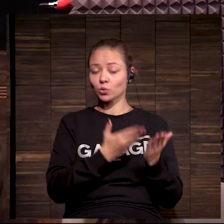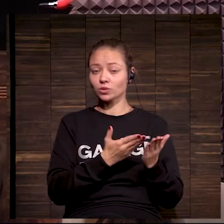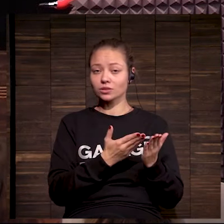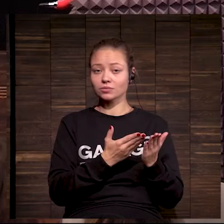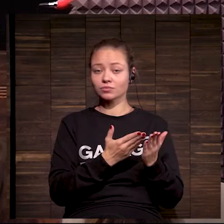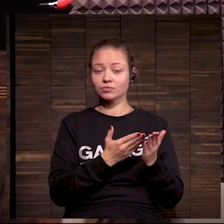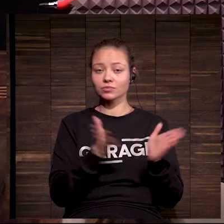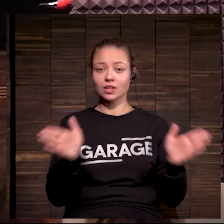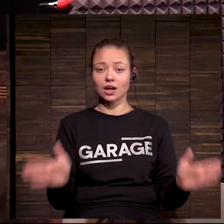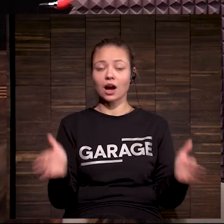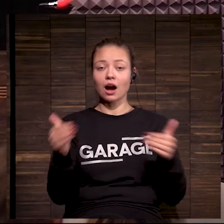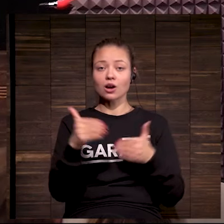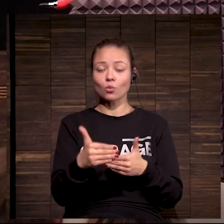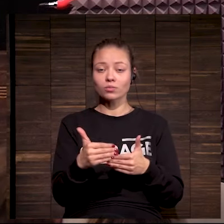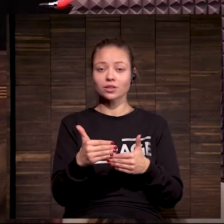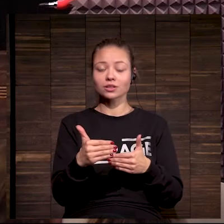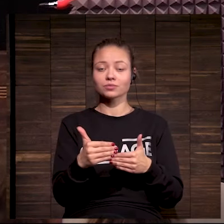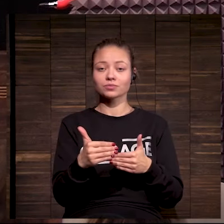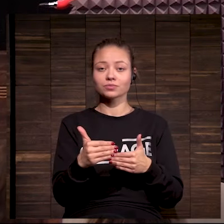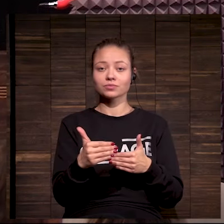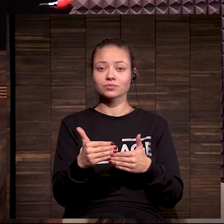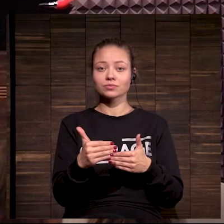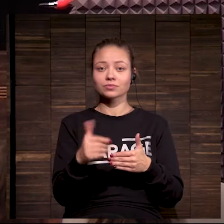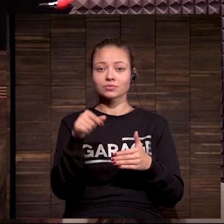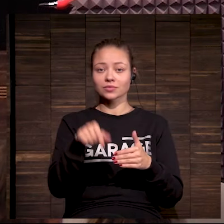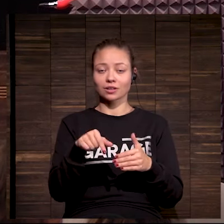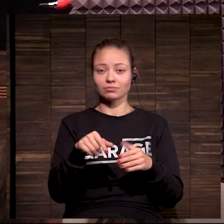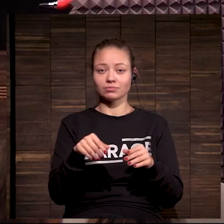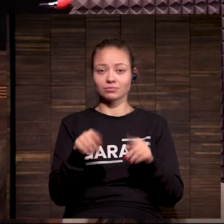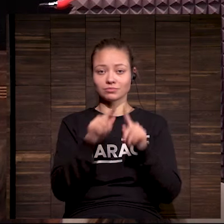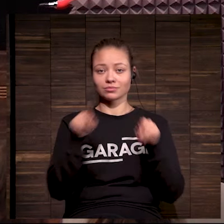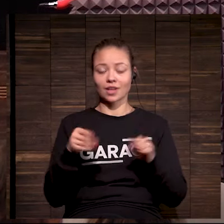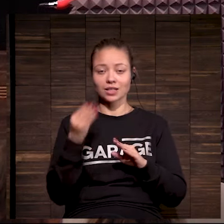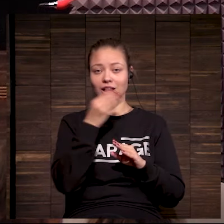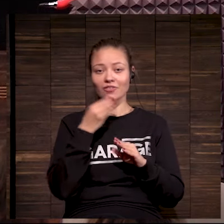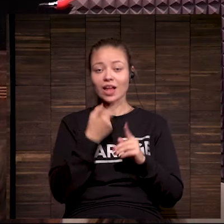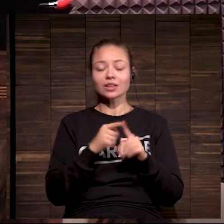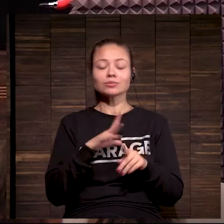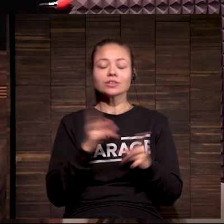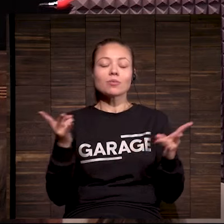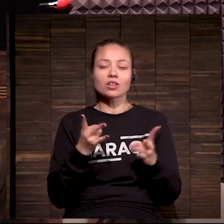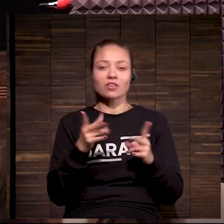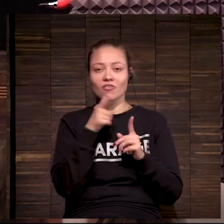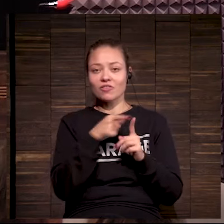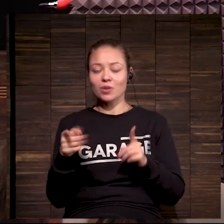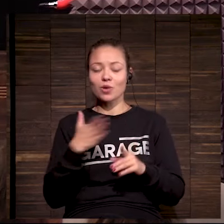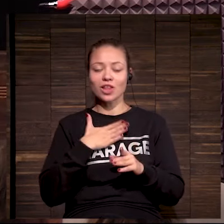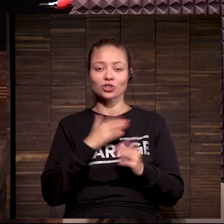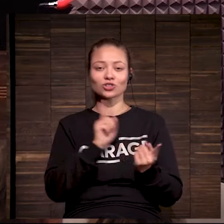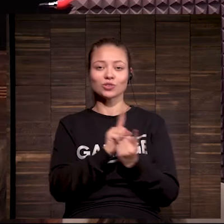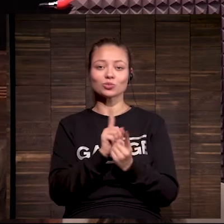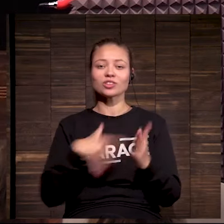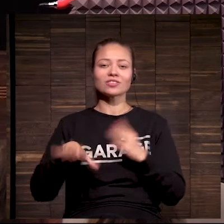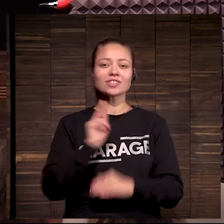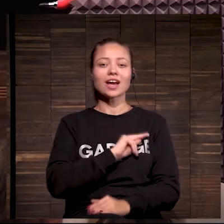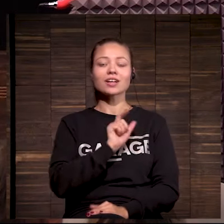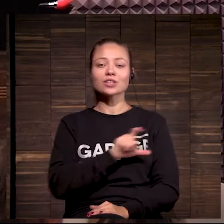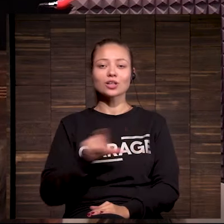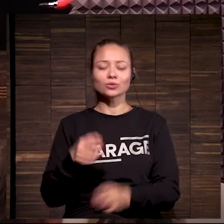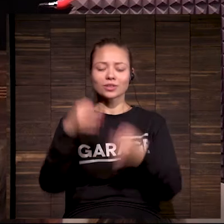коробка с салфетками они были необходимо во время наших встреч потому что все сотрудники